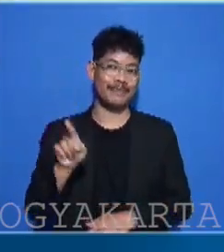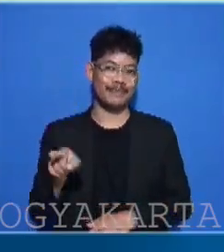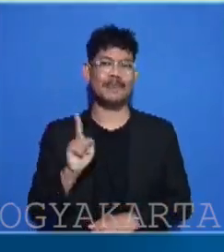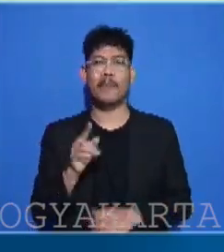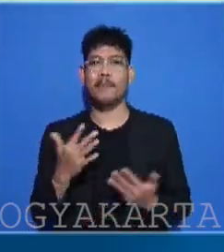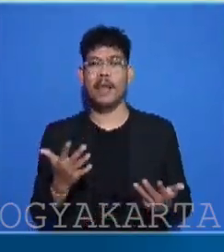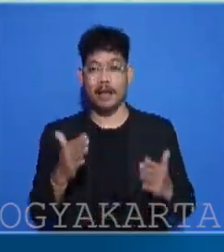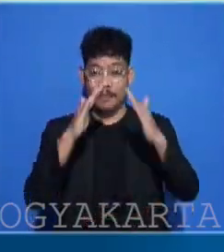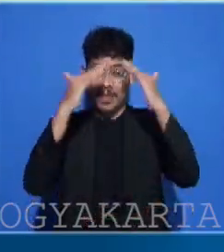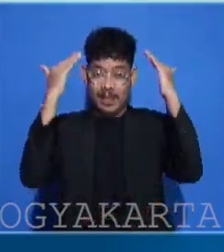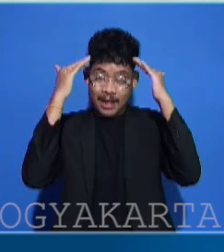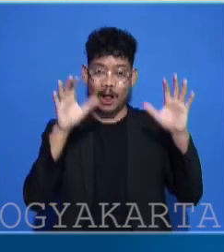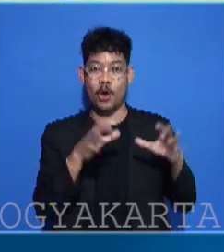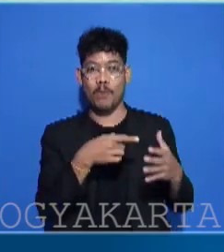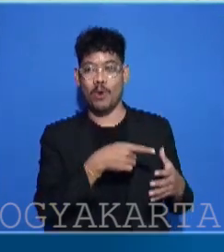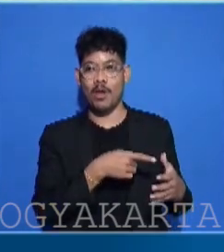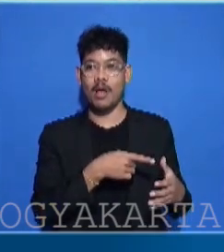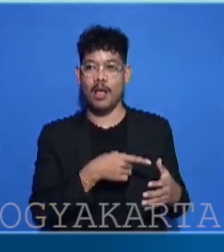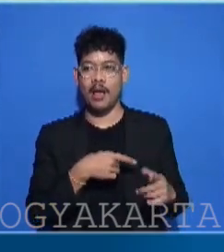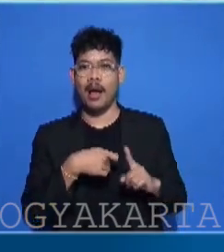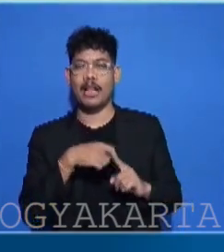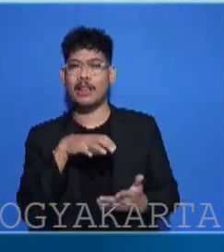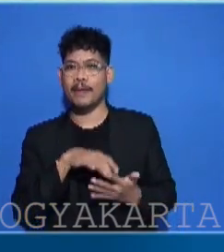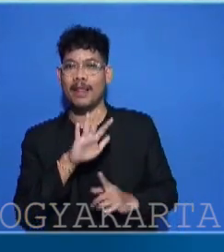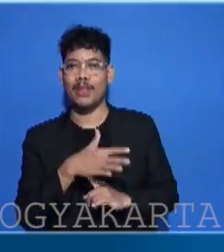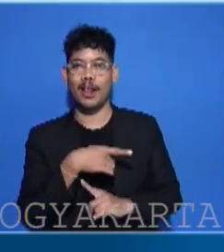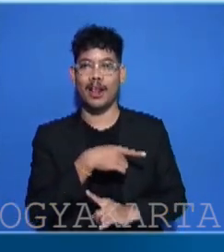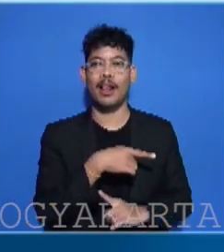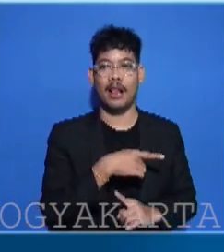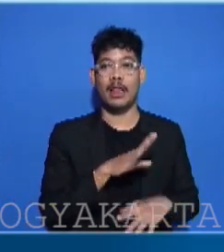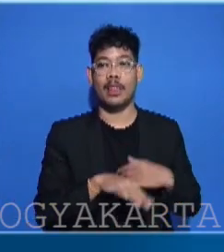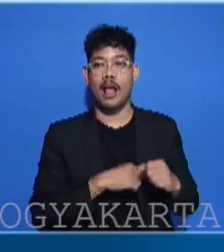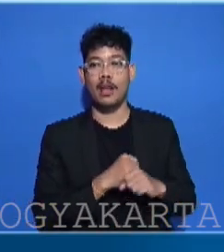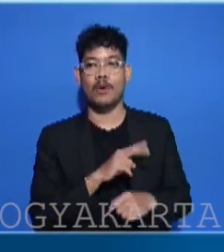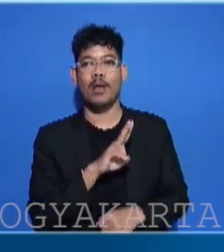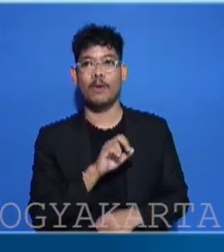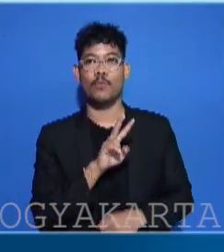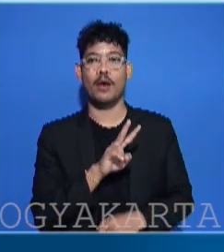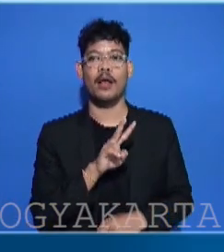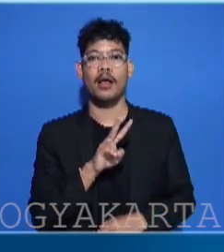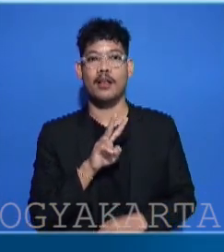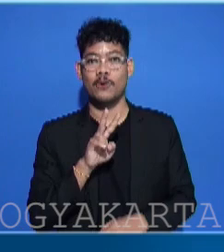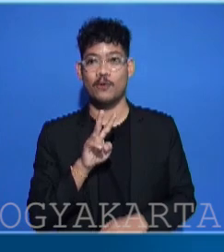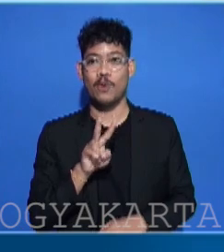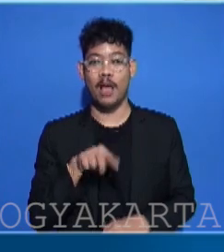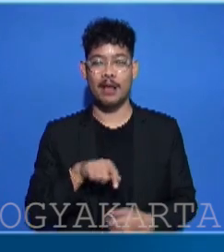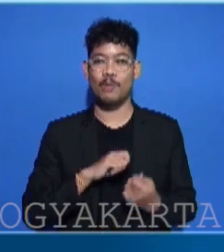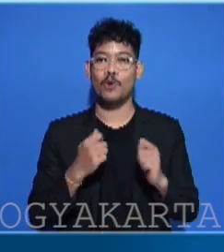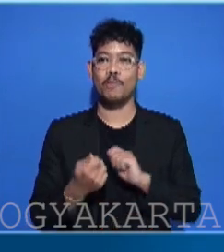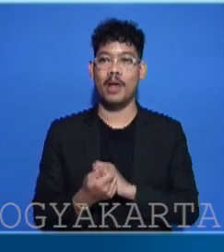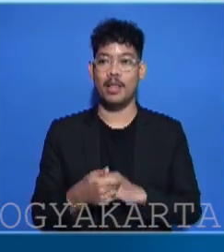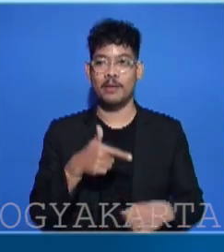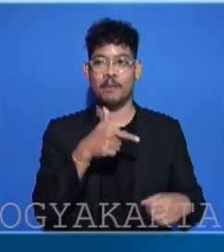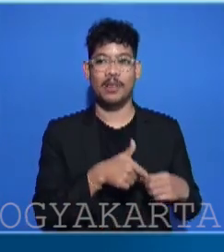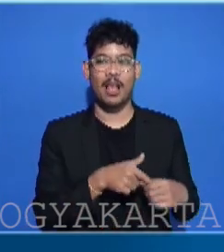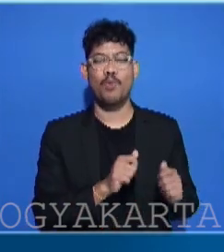kelompok tani Ngudi Makmur di Kretek Kabupaten Bantul ini, sejak tahun 2022 mereka telah beralih dari BBM yang dirasa boros